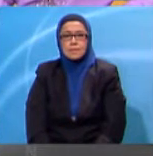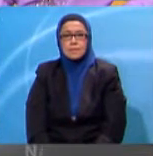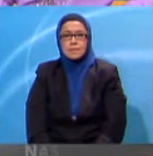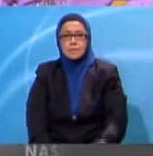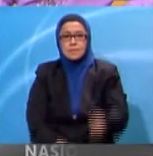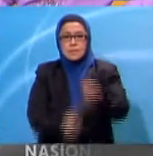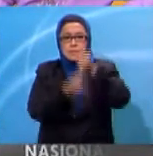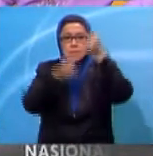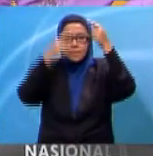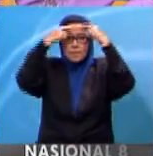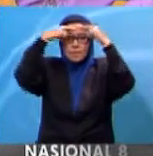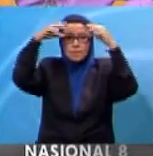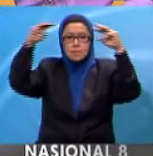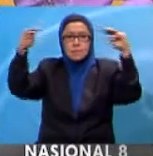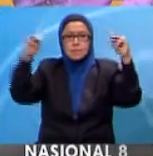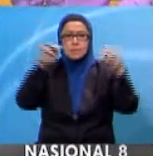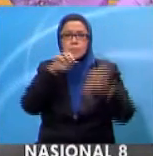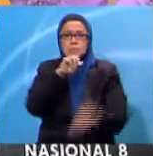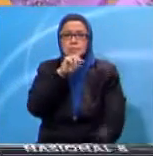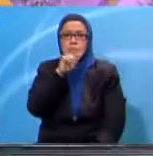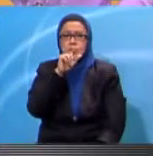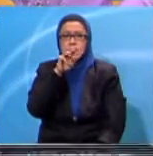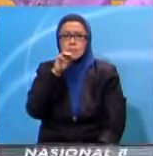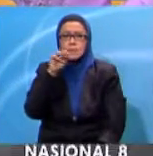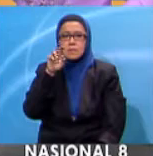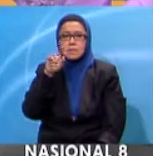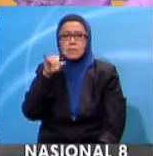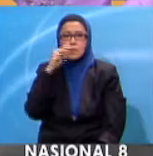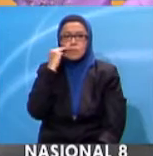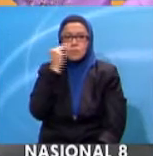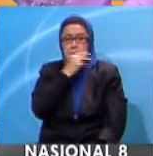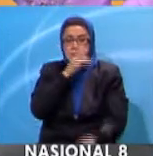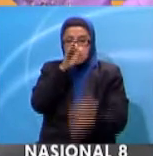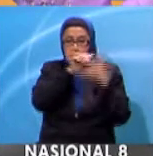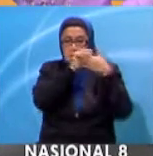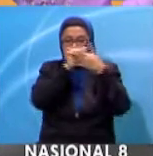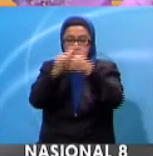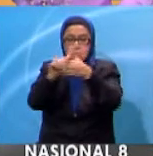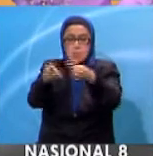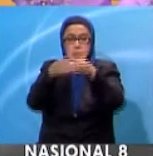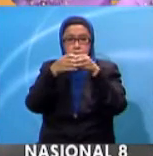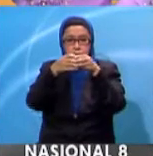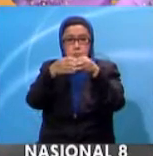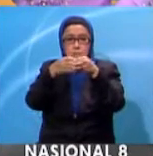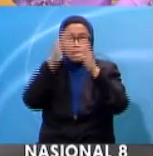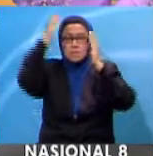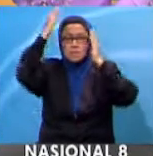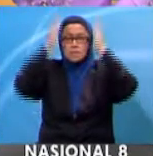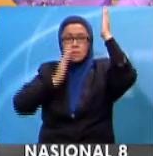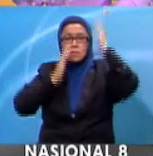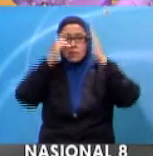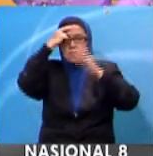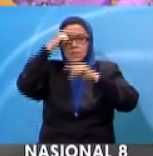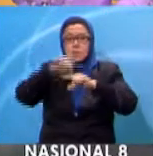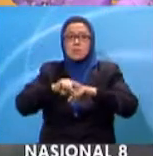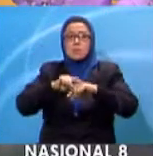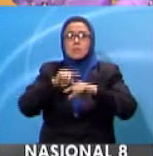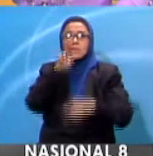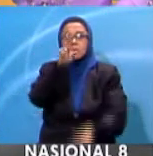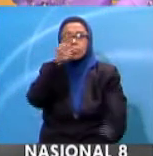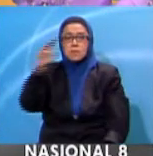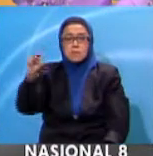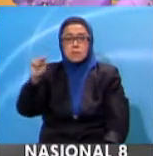Timbalan Perdana Menteri Tan Sri Muhyiddin Yassin akan mengetuai delegasi Malaysia pada persidangan ketiga United Nations World Conference on